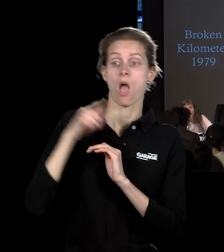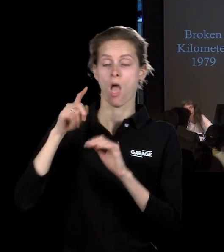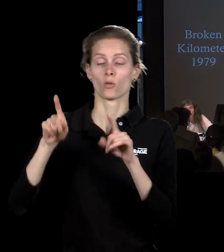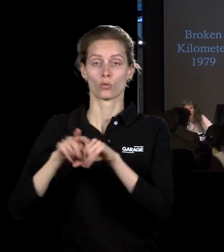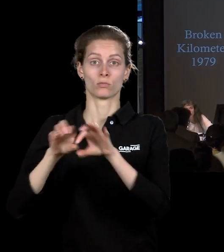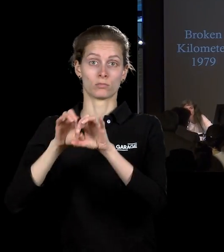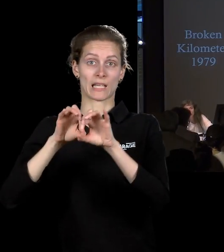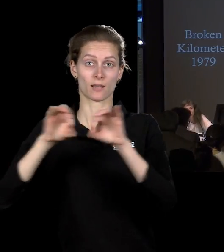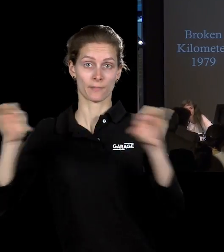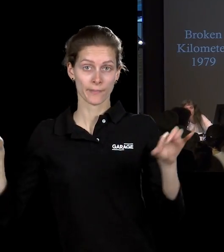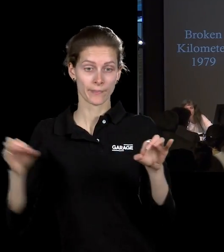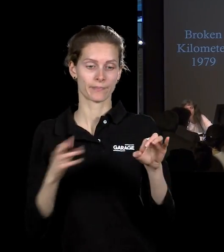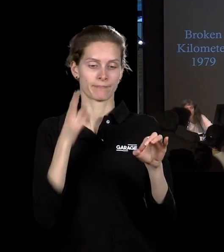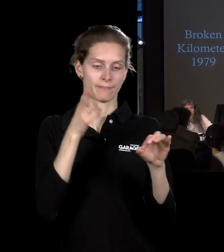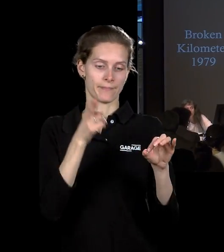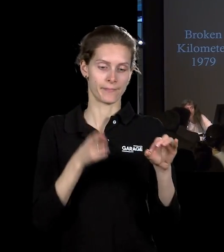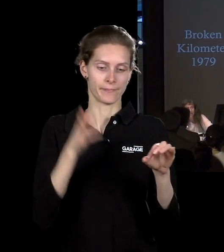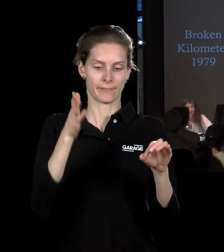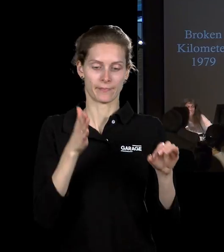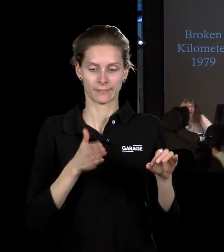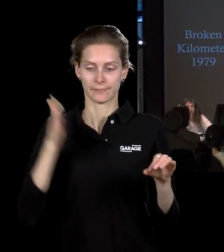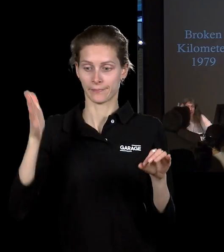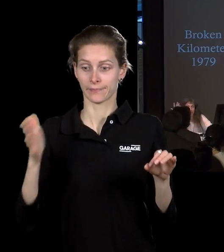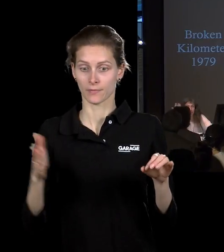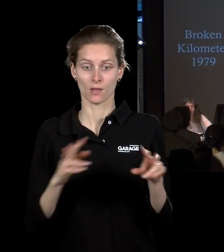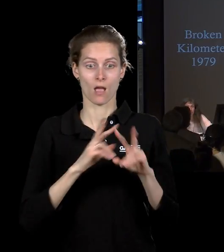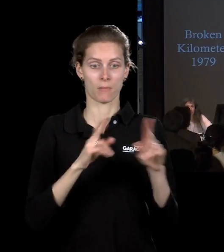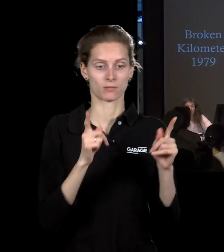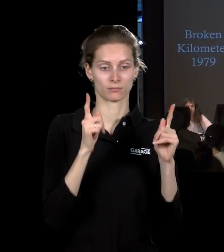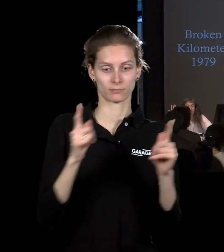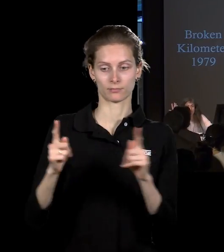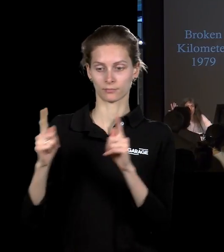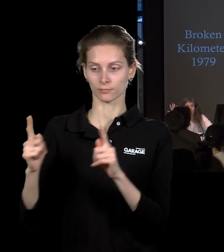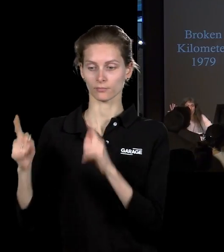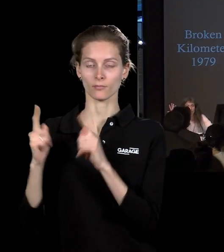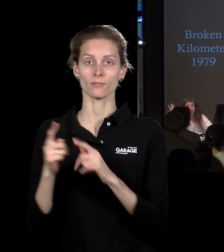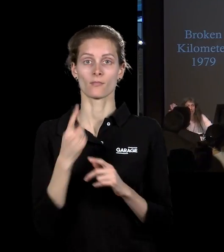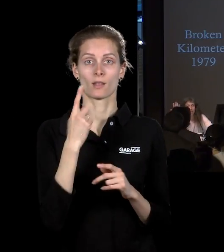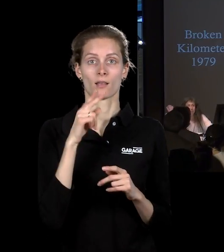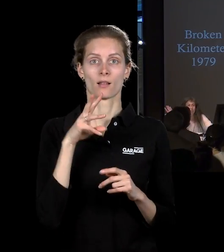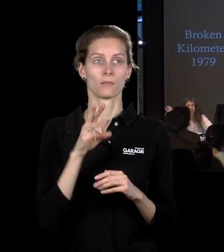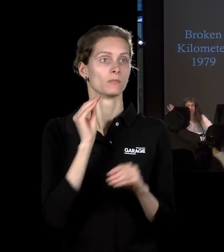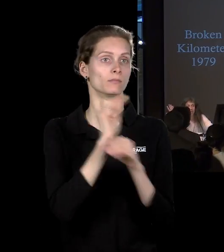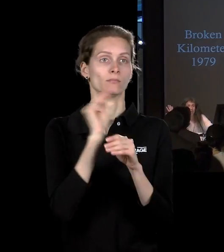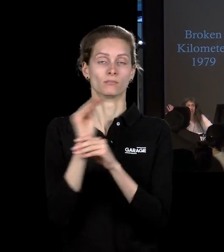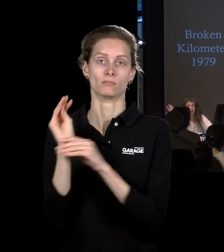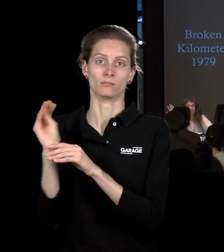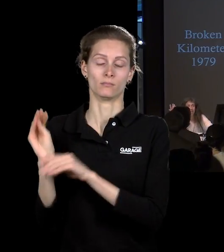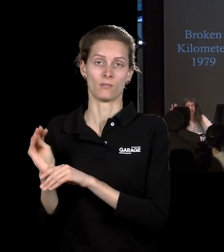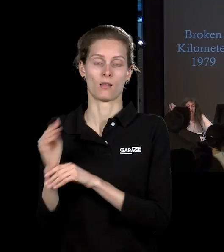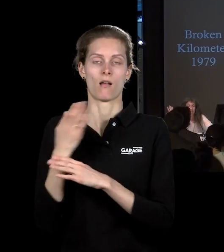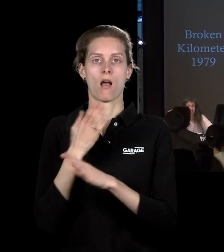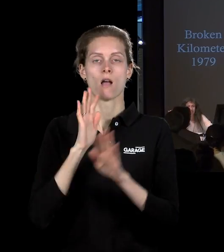распиленный на одинаковые бруски, и вот этот километр, который наглядно размещен в галерее, вот так выглядит